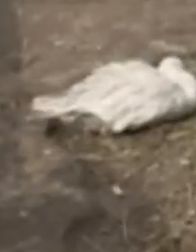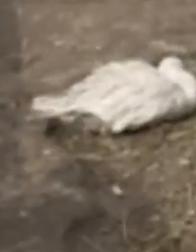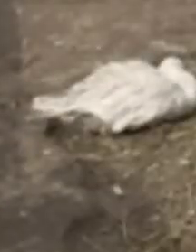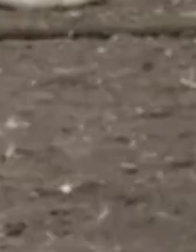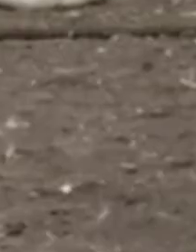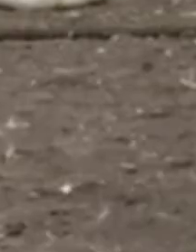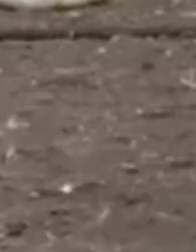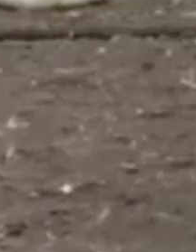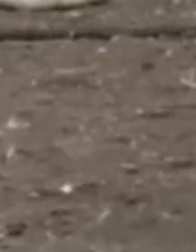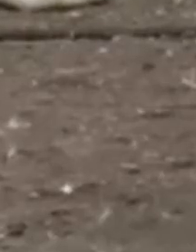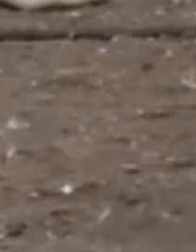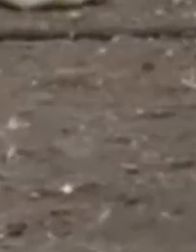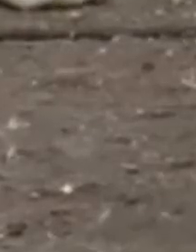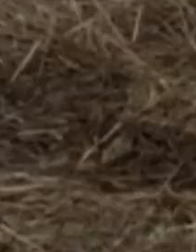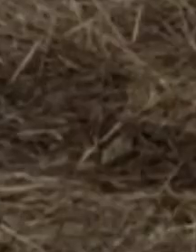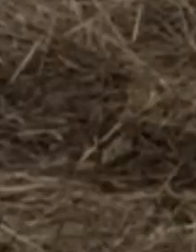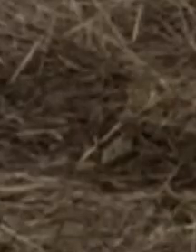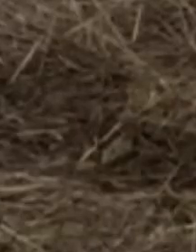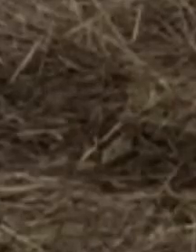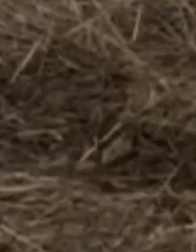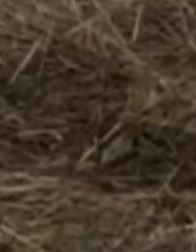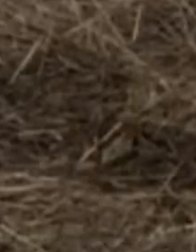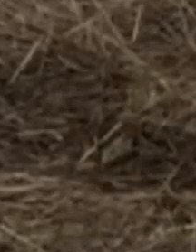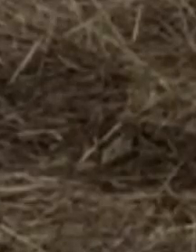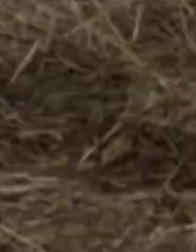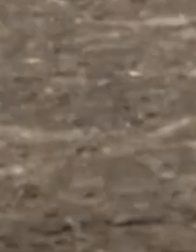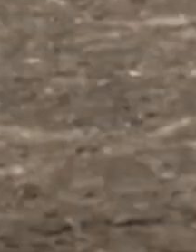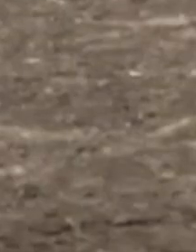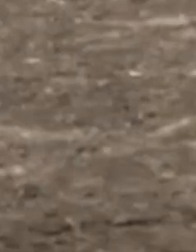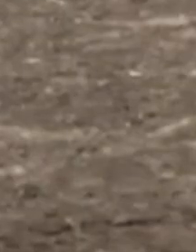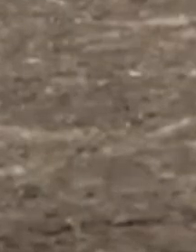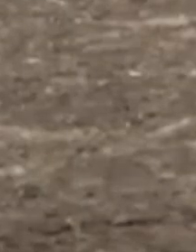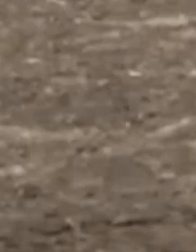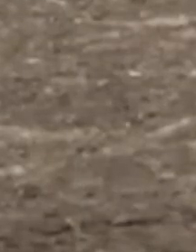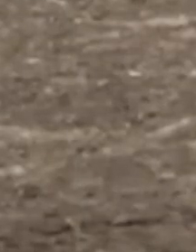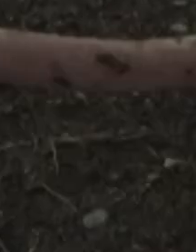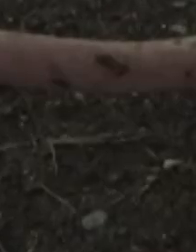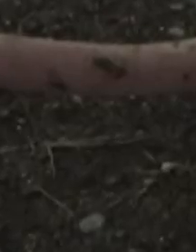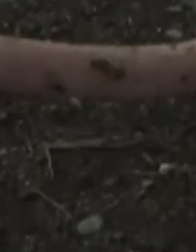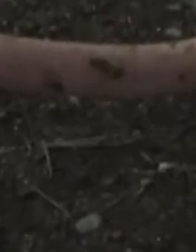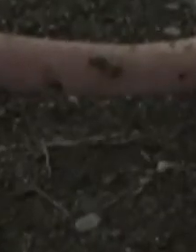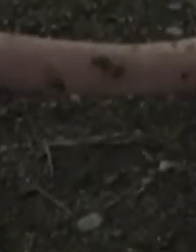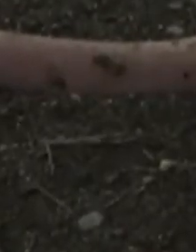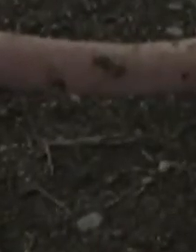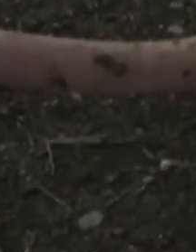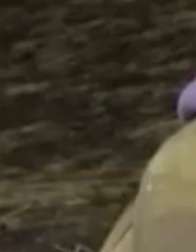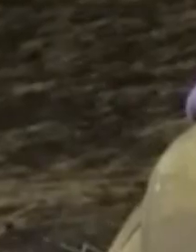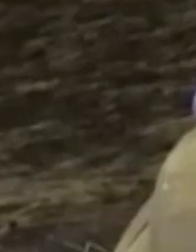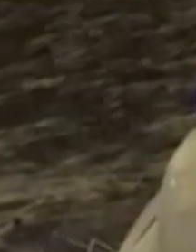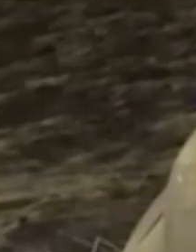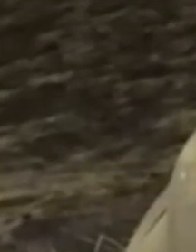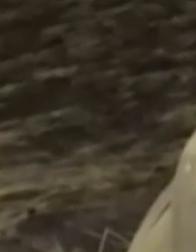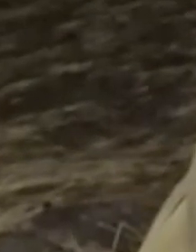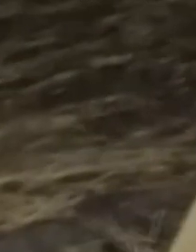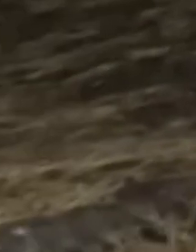Солтүстік Қазақстанда құс тұмауы өршіп, қырылған құстың саны 164 мыңға жеткен. Өңірдің тағы қанша елді мекені карантинге жабылды.